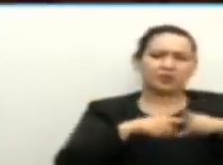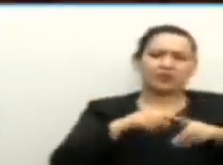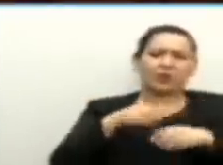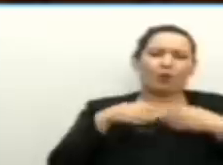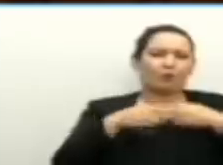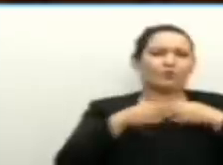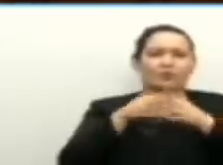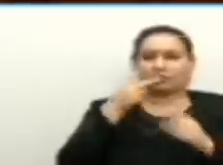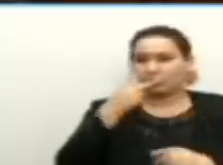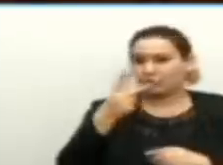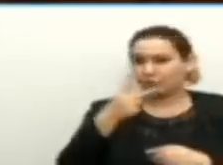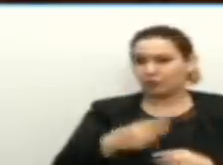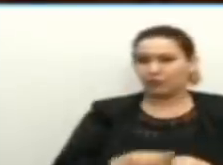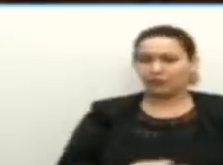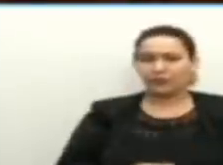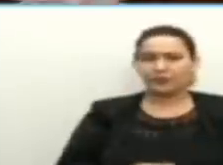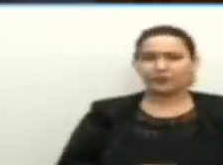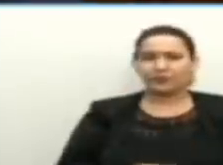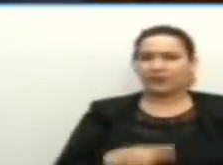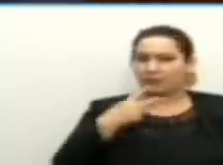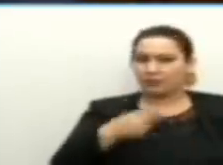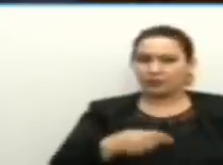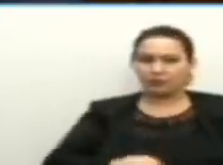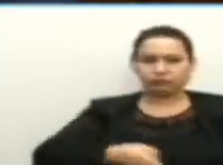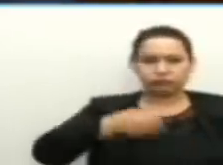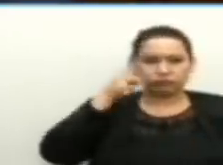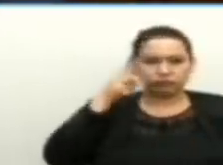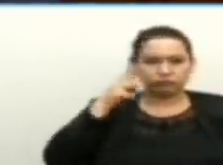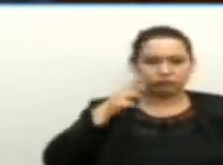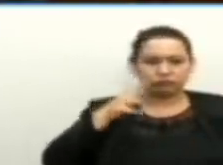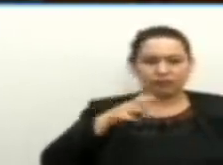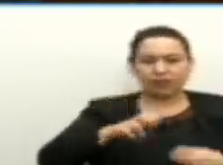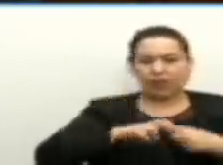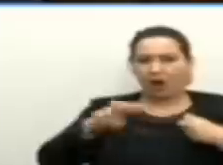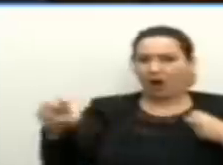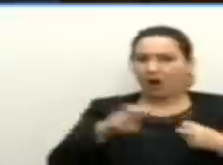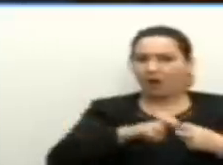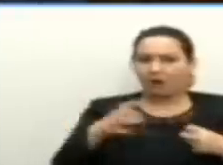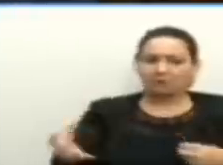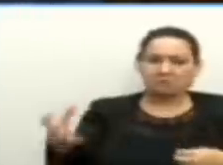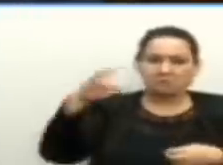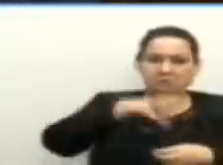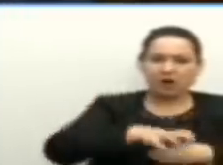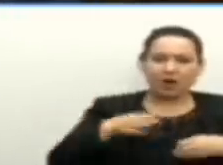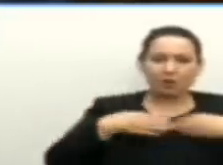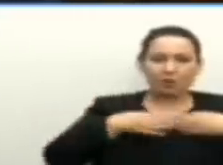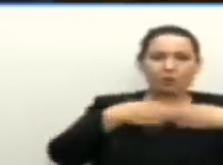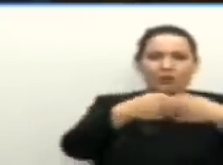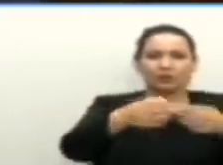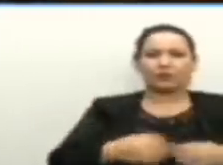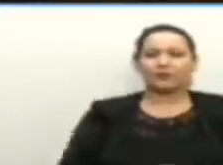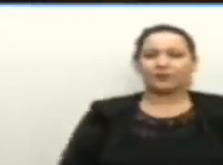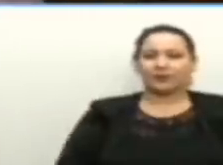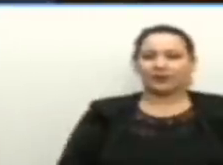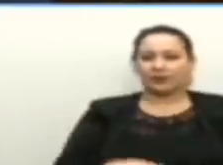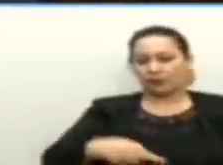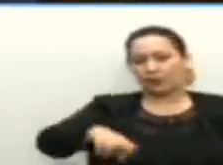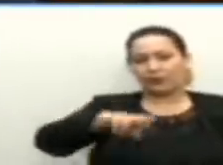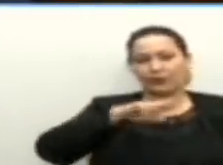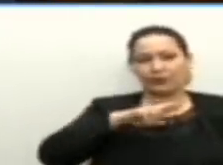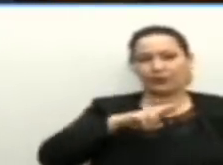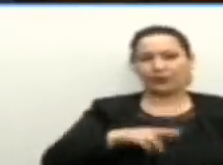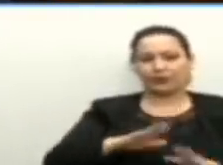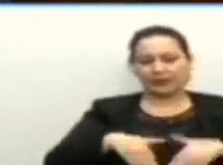العالمي، لتلاحظوا يعني مدى ارتفاع أسعار النقل والشحن البحري. وسوف أعود إلى